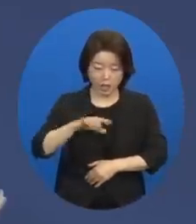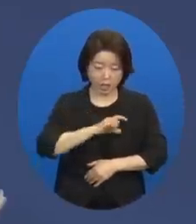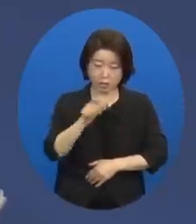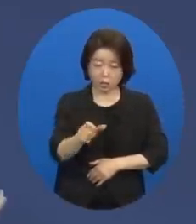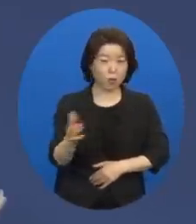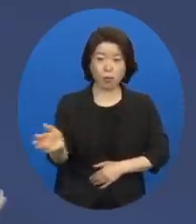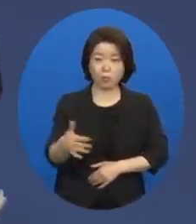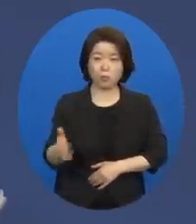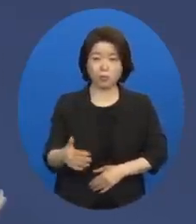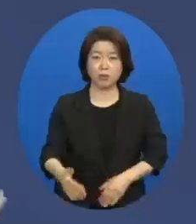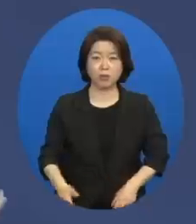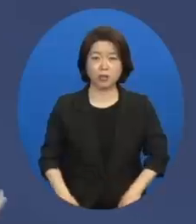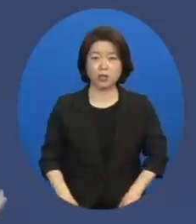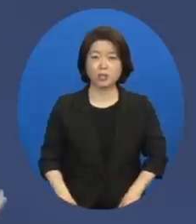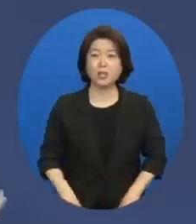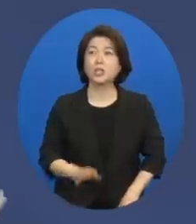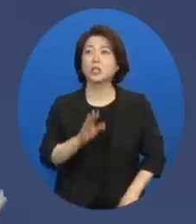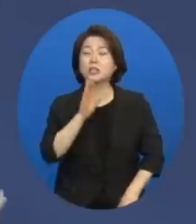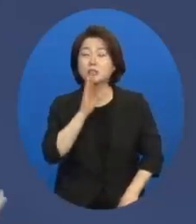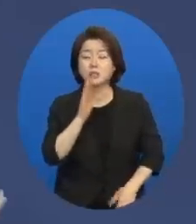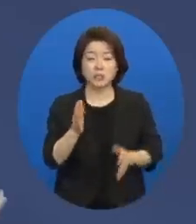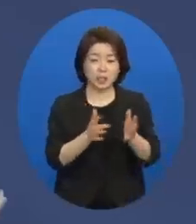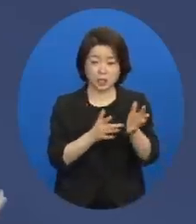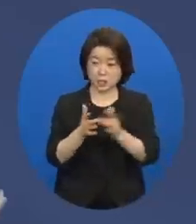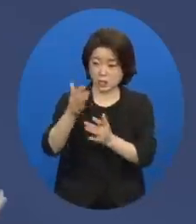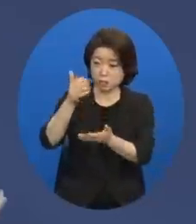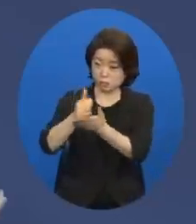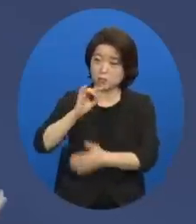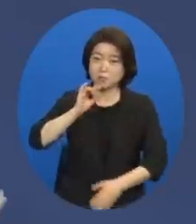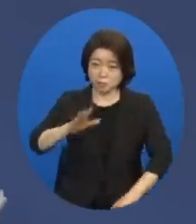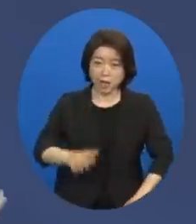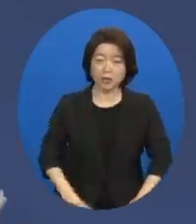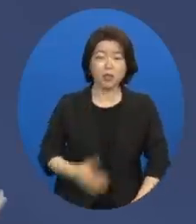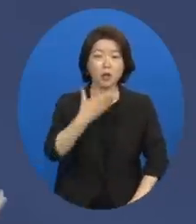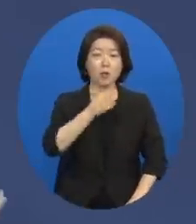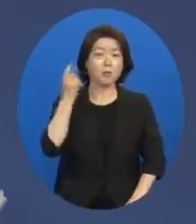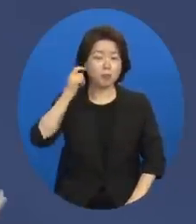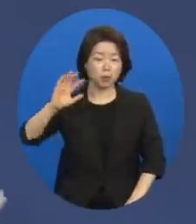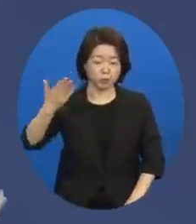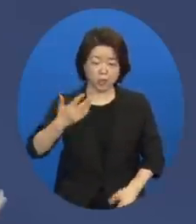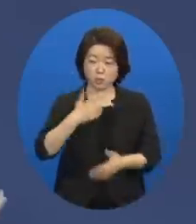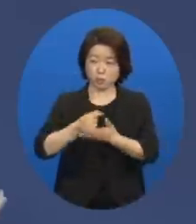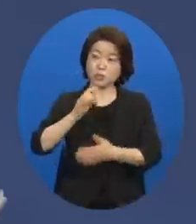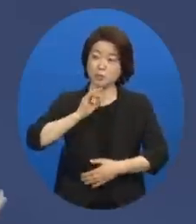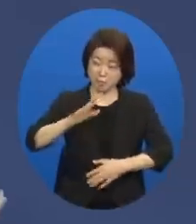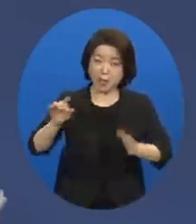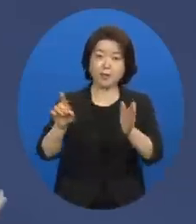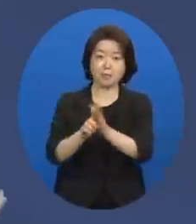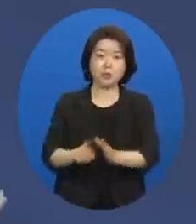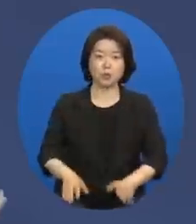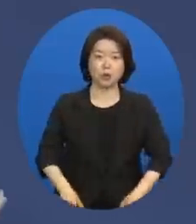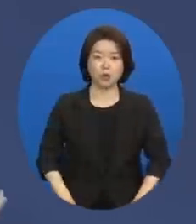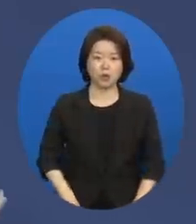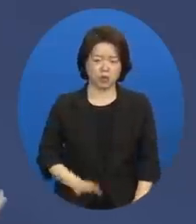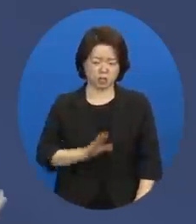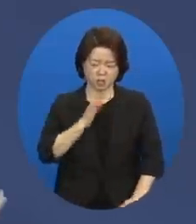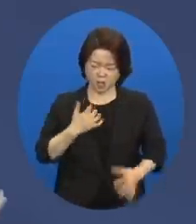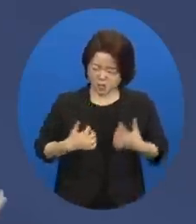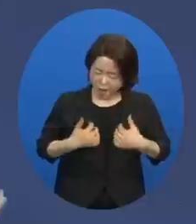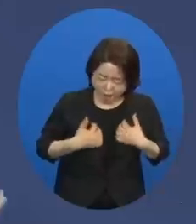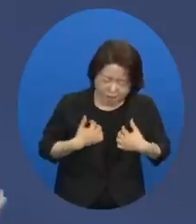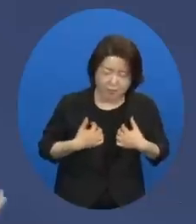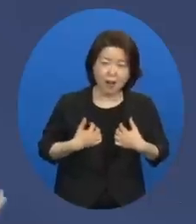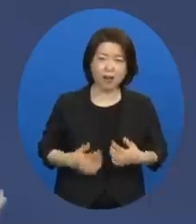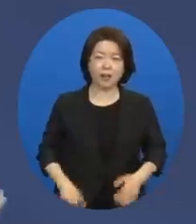없어요. 그 진짜 예수님만 복음 되신 주님만 믿고 너무 기뻐가지고